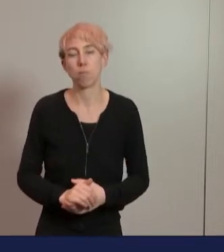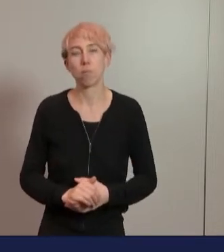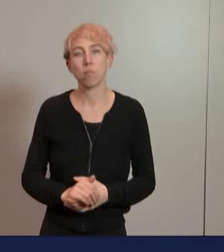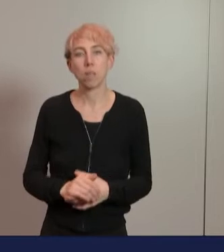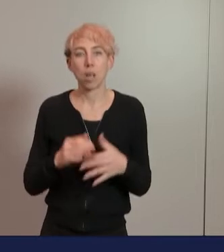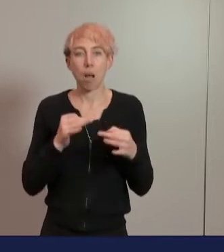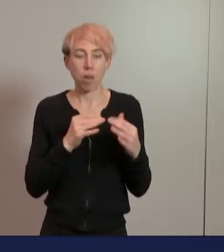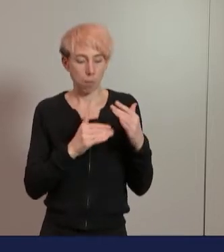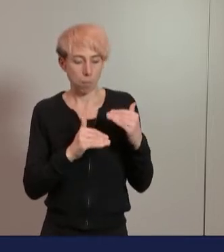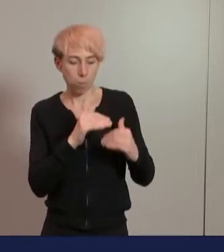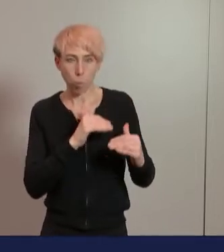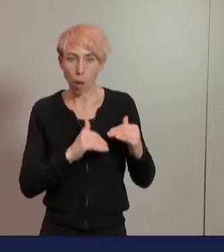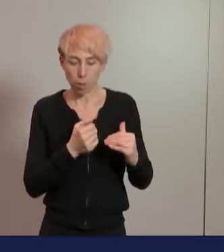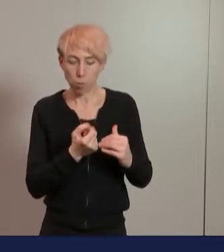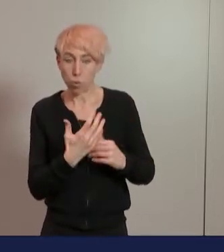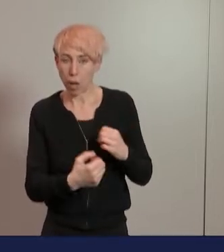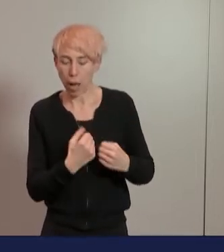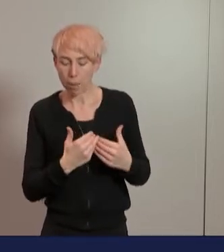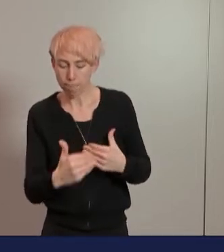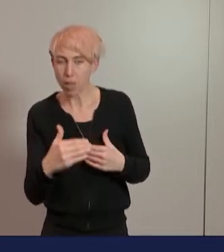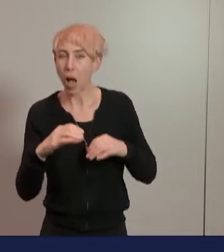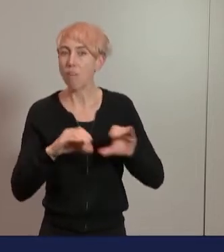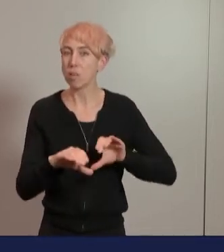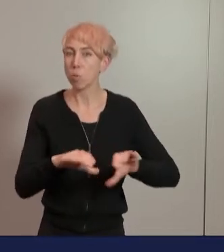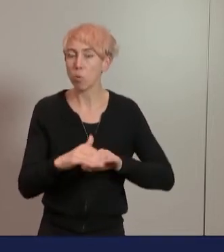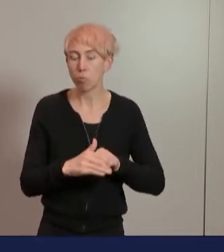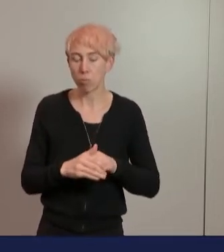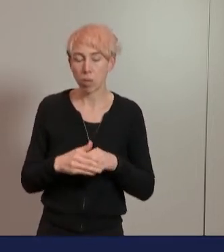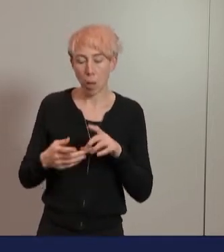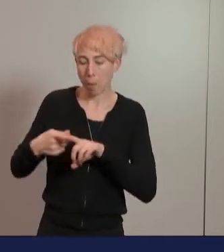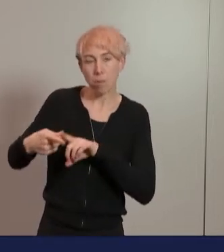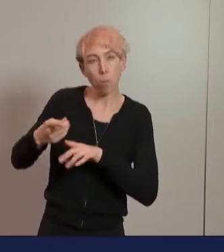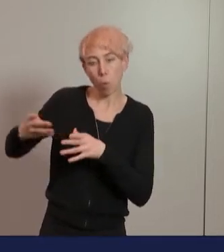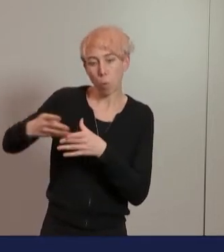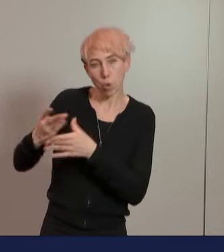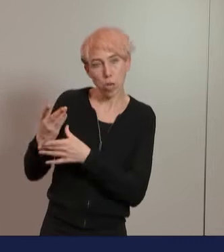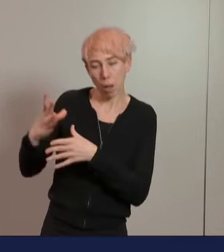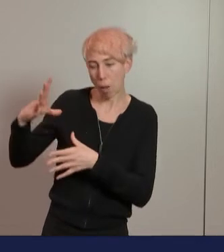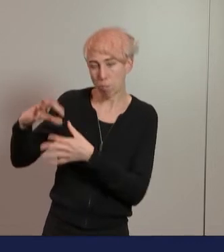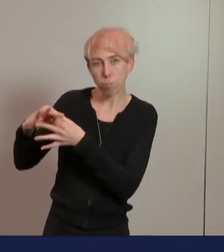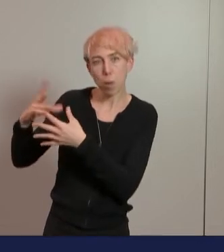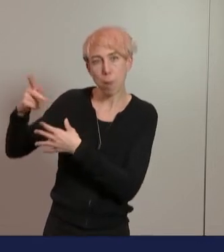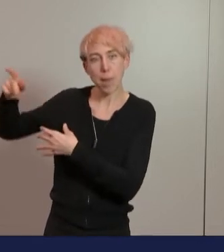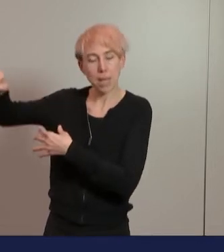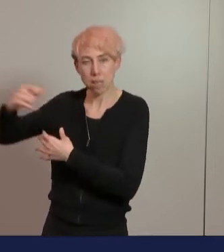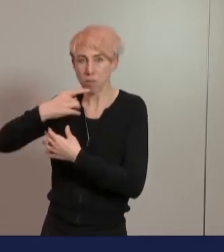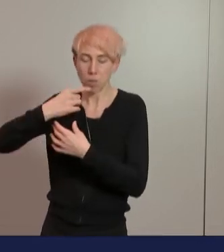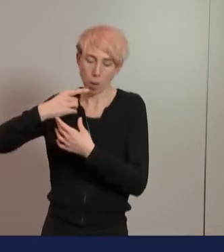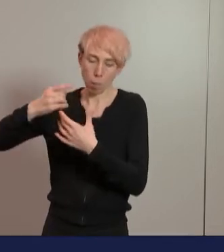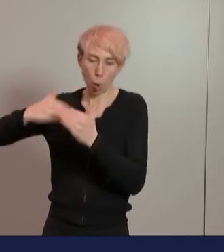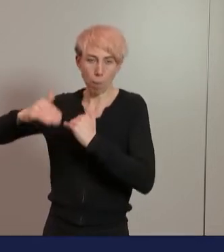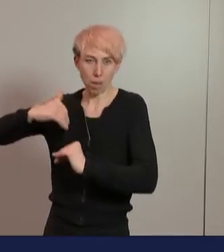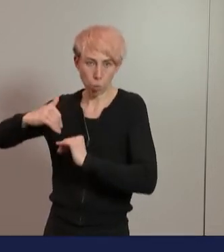La programmation pluriannuelle des investissements. Les principaux projets en cours relevant de la PPI, donc la programmation pluriannuelle des